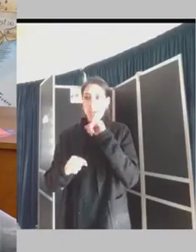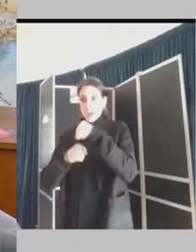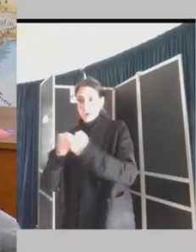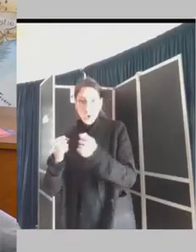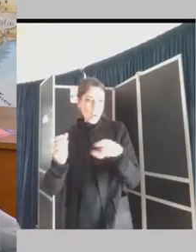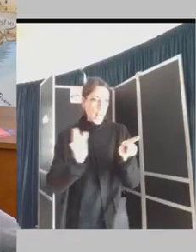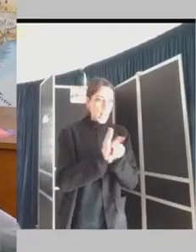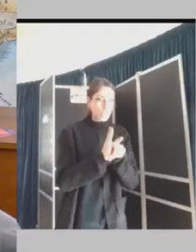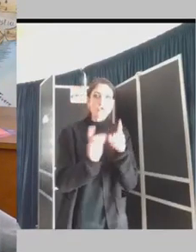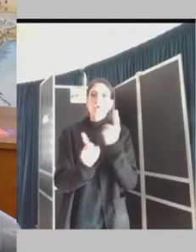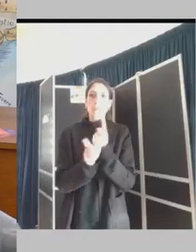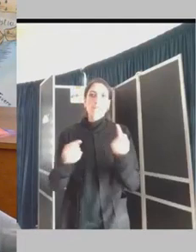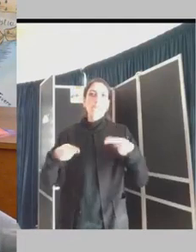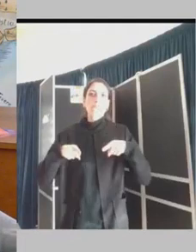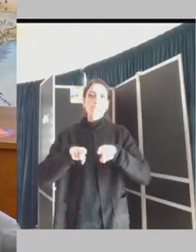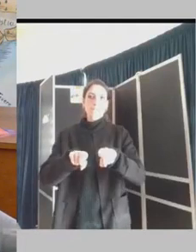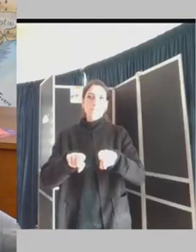Consiglio regionale sta